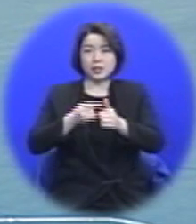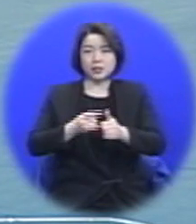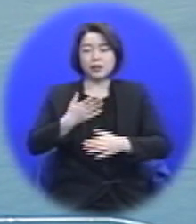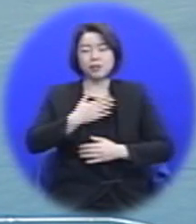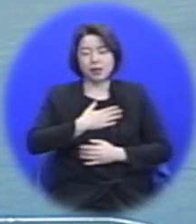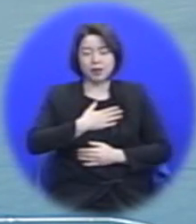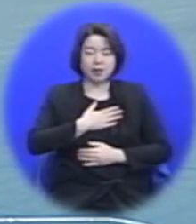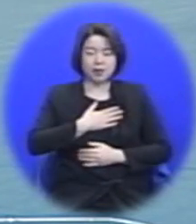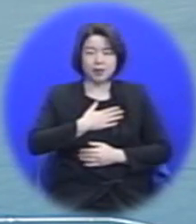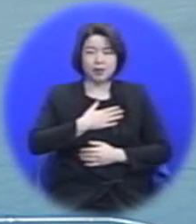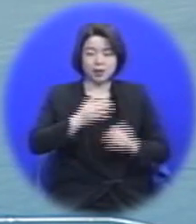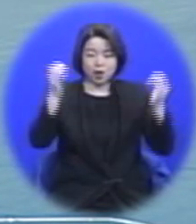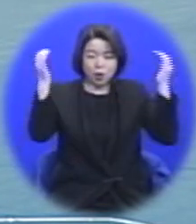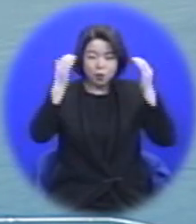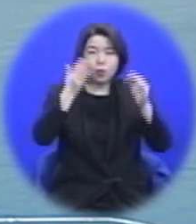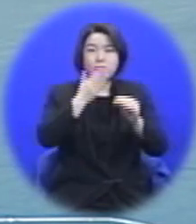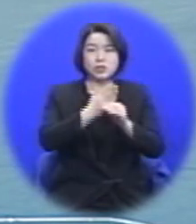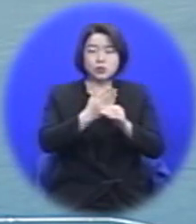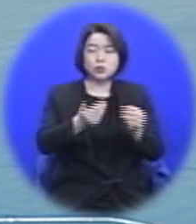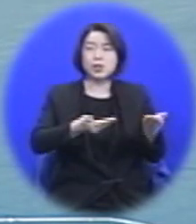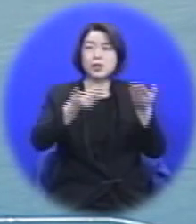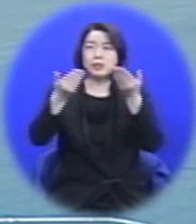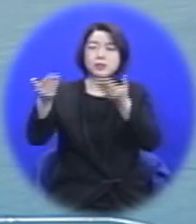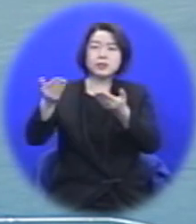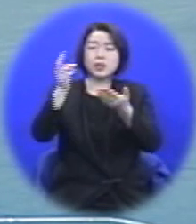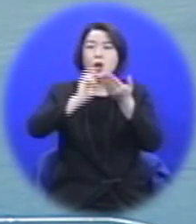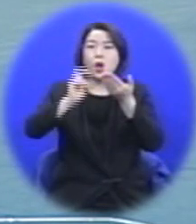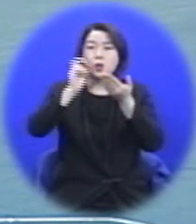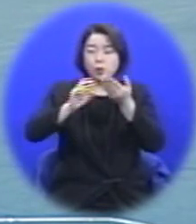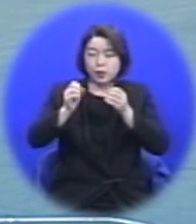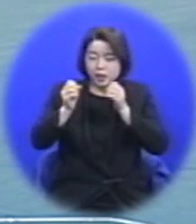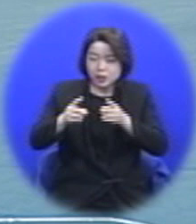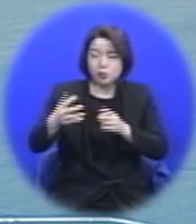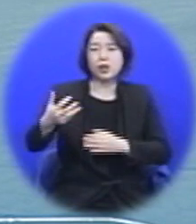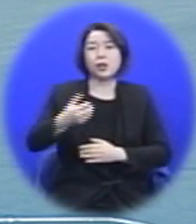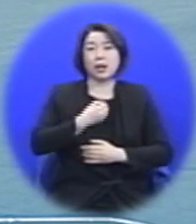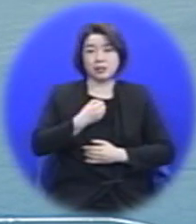내가 고난 중에 드릴 노래의 기회를 얻었구나,